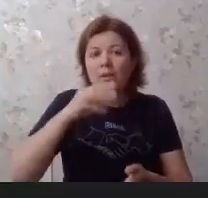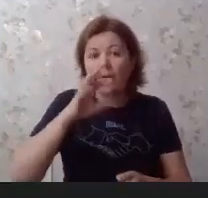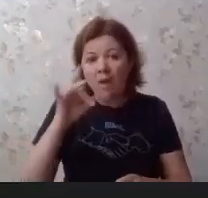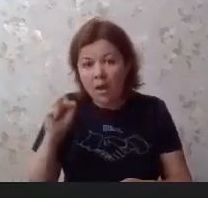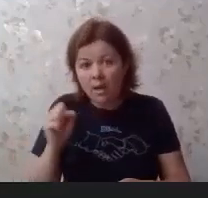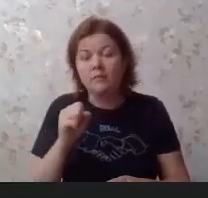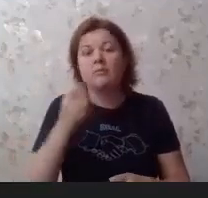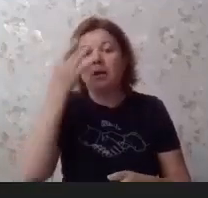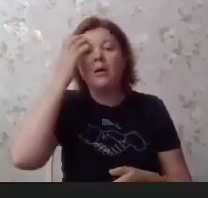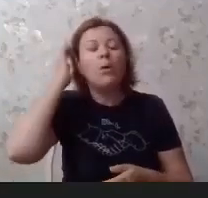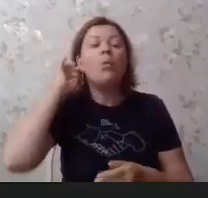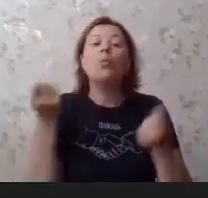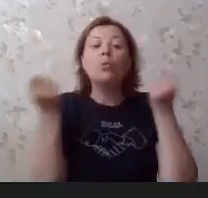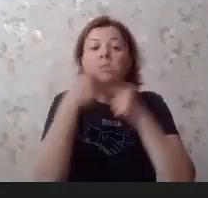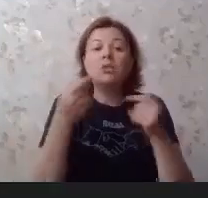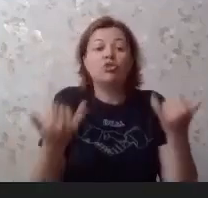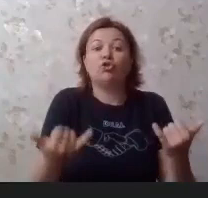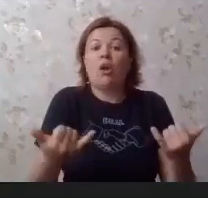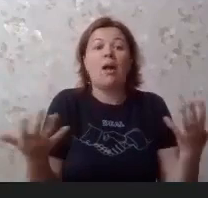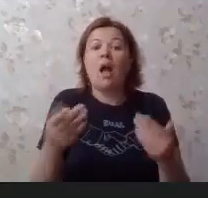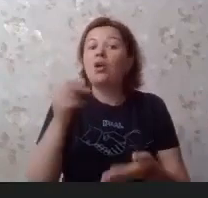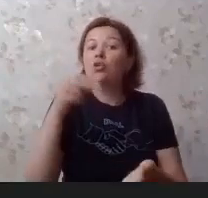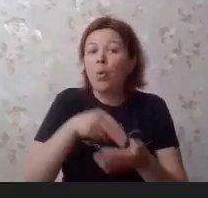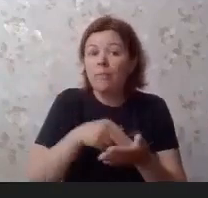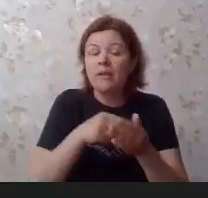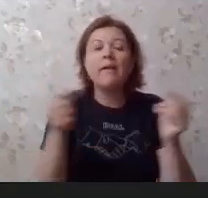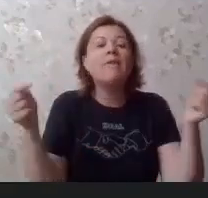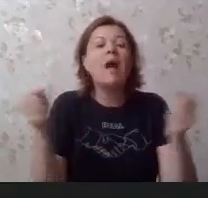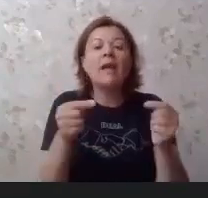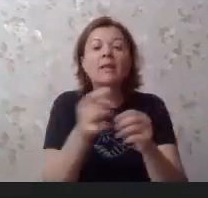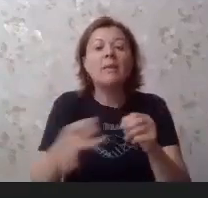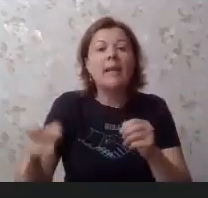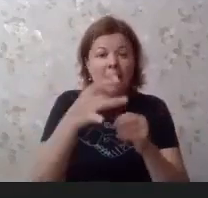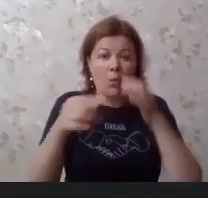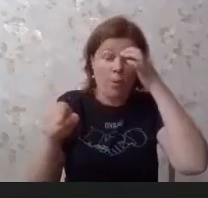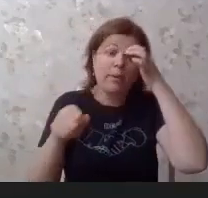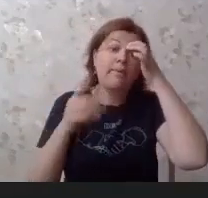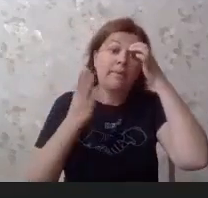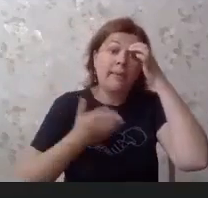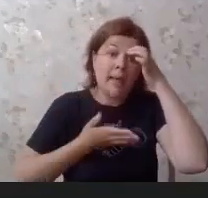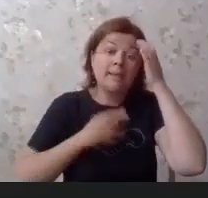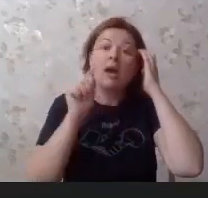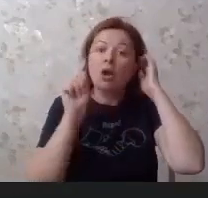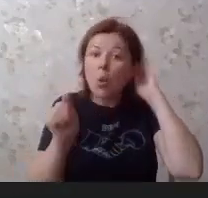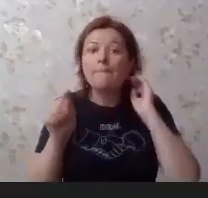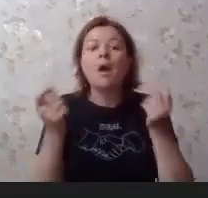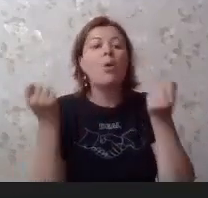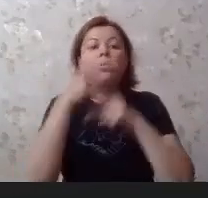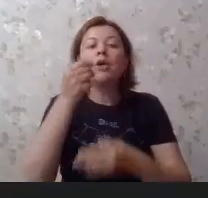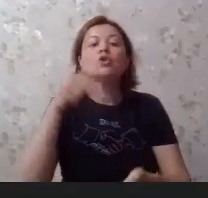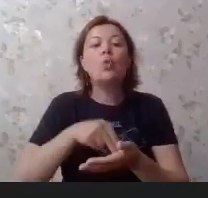стоимость электронного сертификата на данный товар в конкретном регионе. То есть там есть отдельная кнопка за узнать стоимость электронного